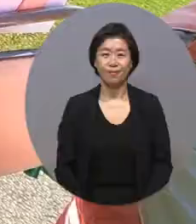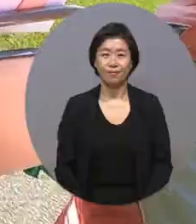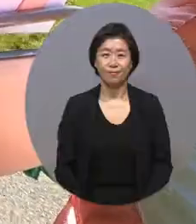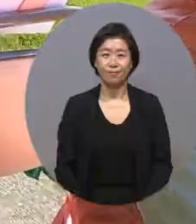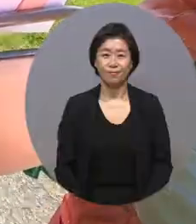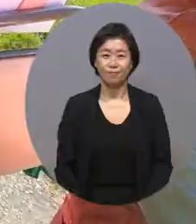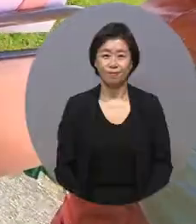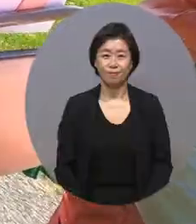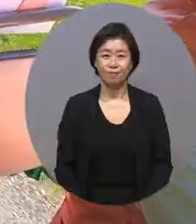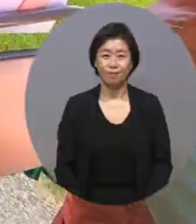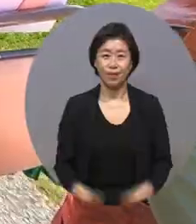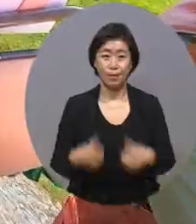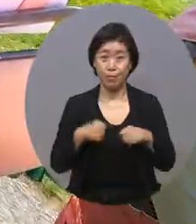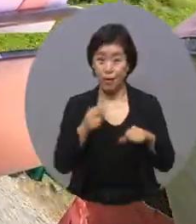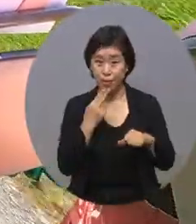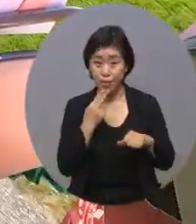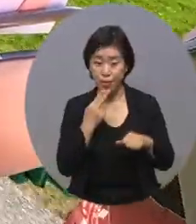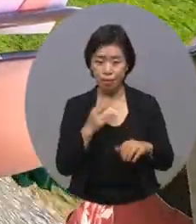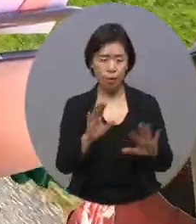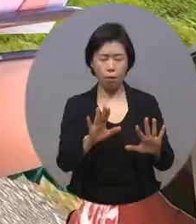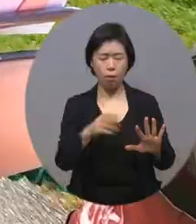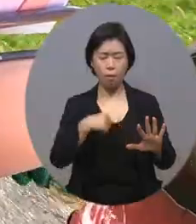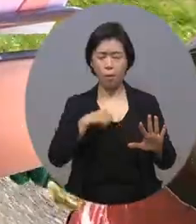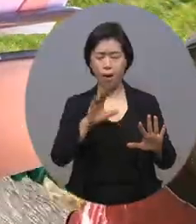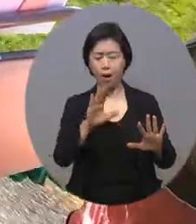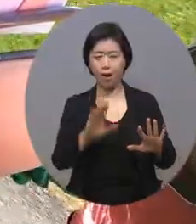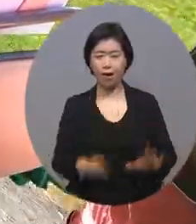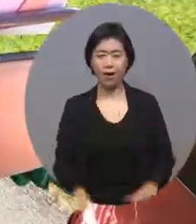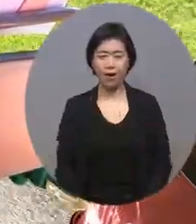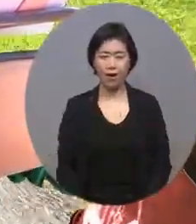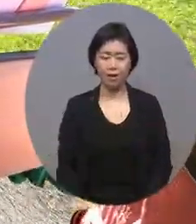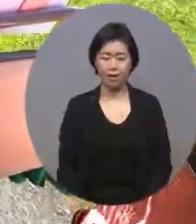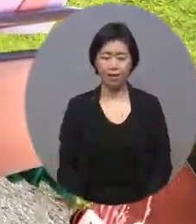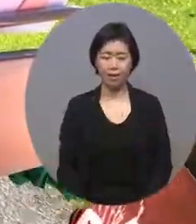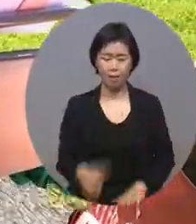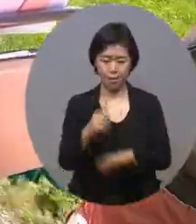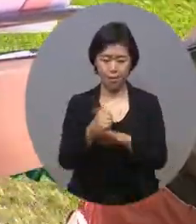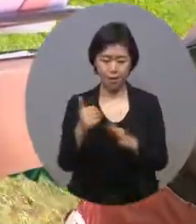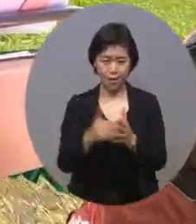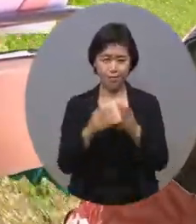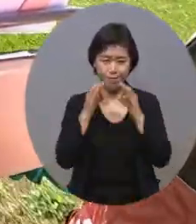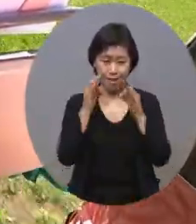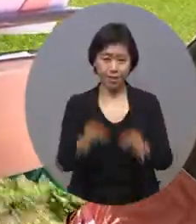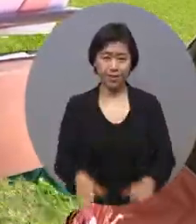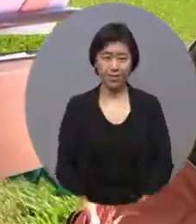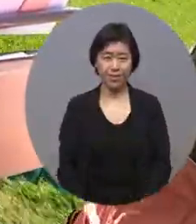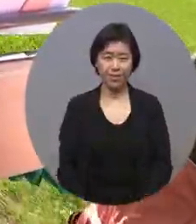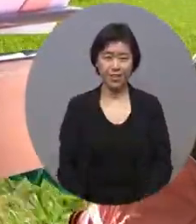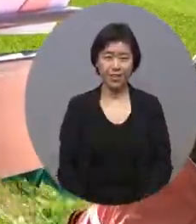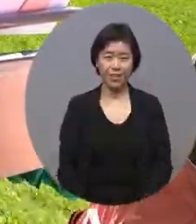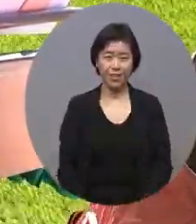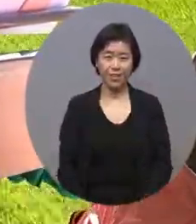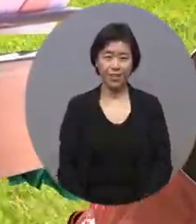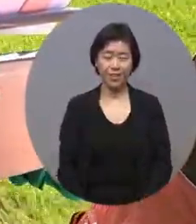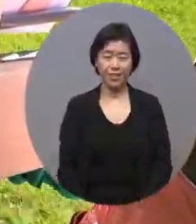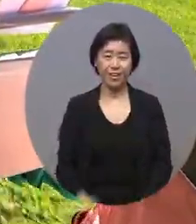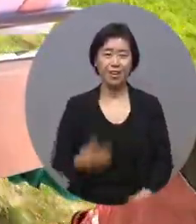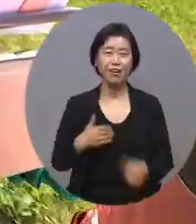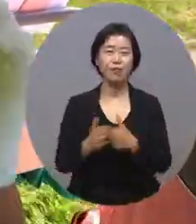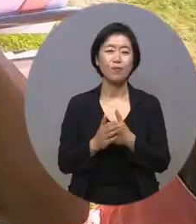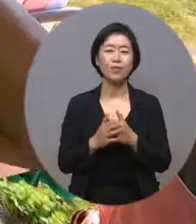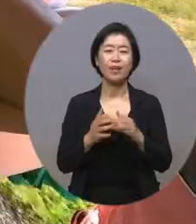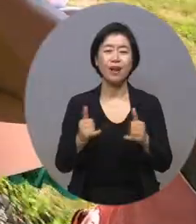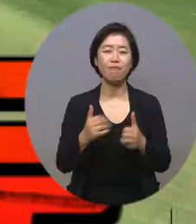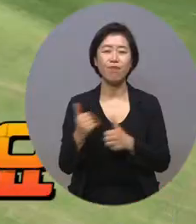화이팅! 제 기권 없습니까? 기권? 없습니다. 낮장 무림입니다. 한 번은 빠져나갈 수 없어. 18호까지. 저기 매니저 좀 불러주세요. 매니저님 전화